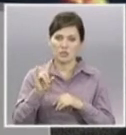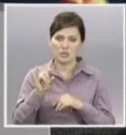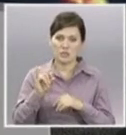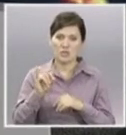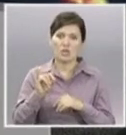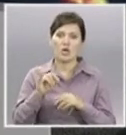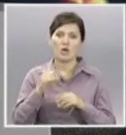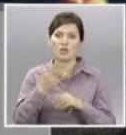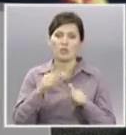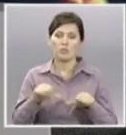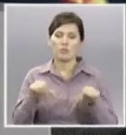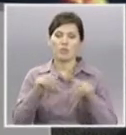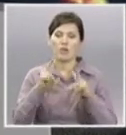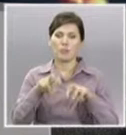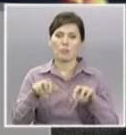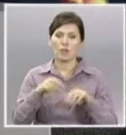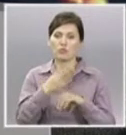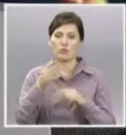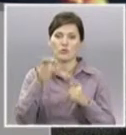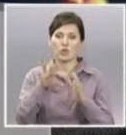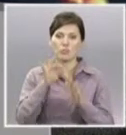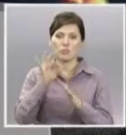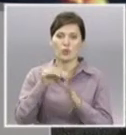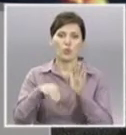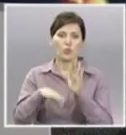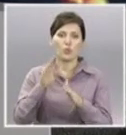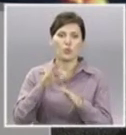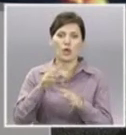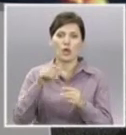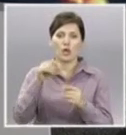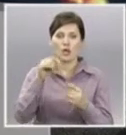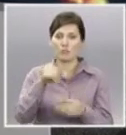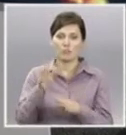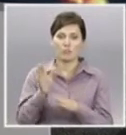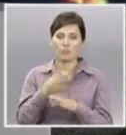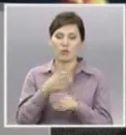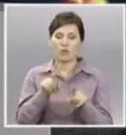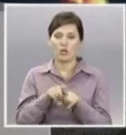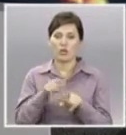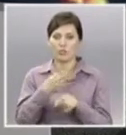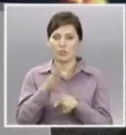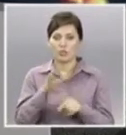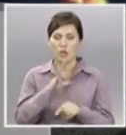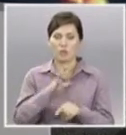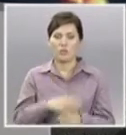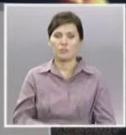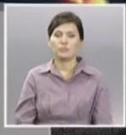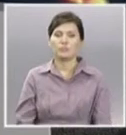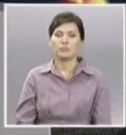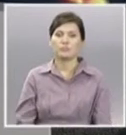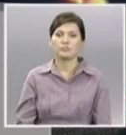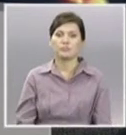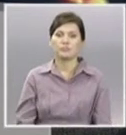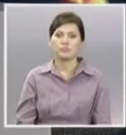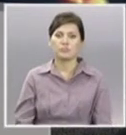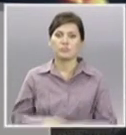комиссия жан-жақты қарап, солардың ішіндегі лайықтысын лайықты деп, лайықсызын бізге көз біреулер қазір батырларды көбейтіп жібердіңдер шектен